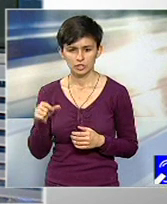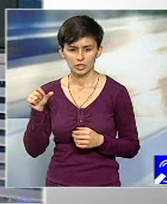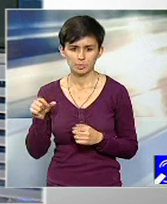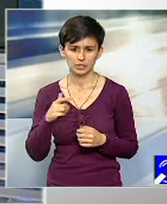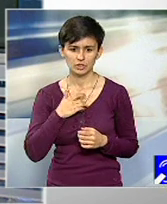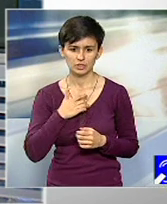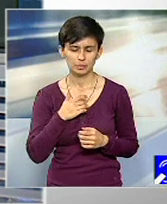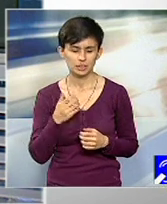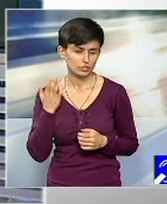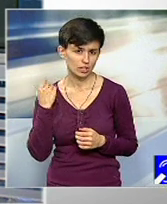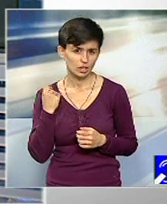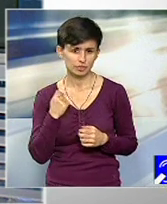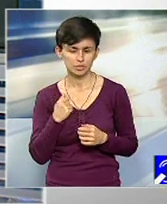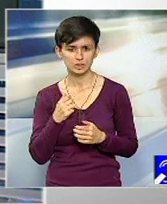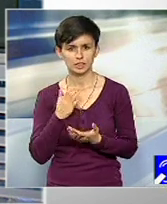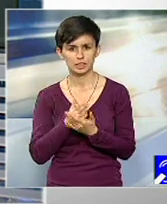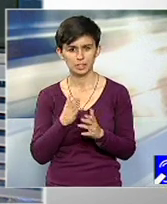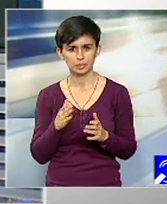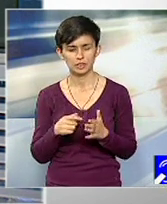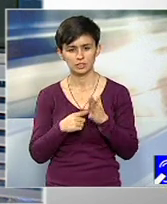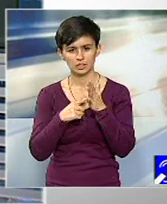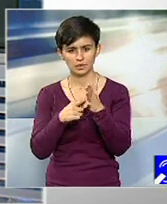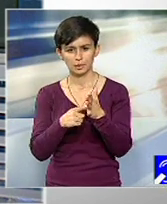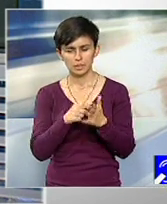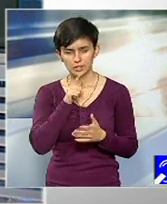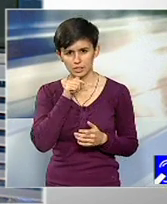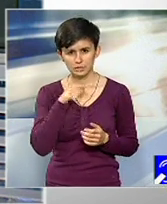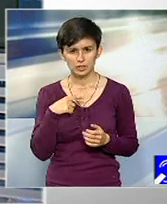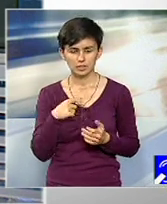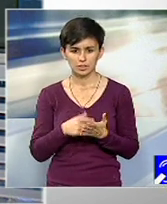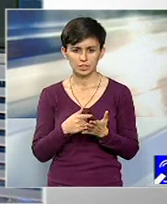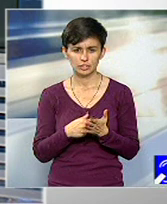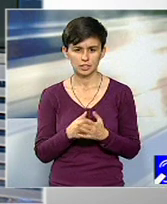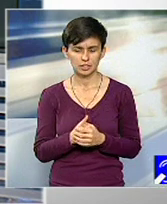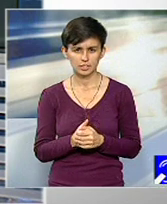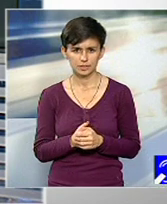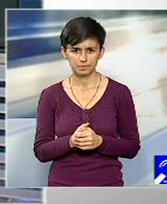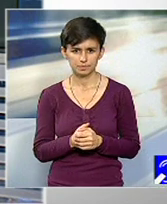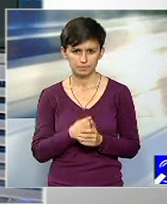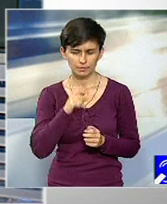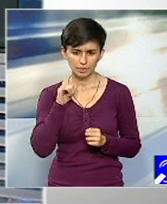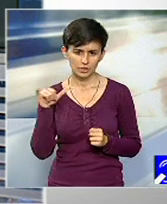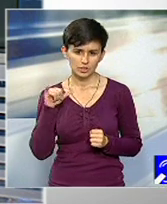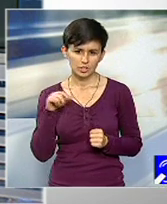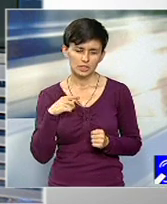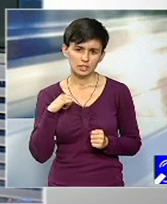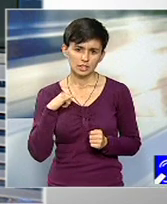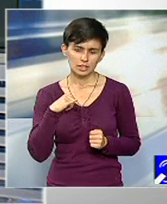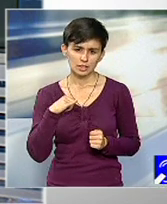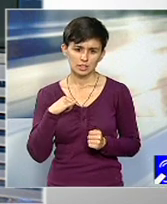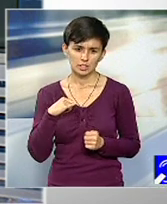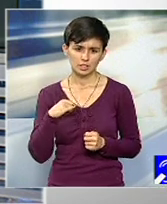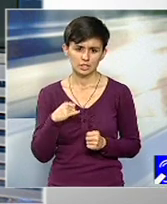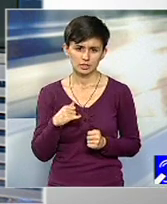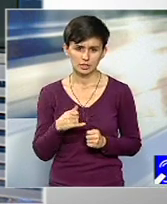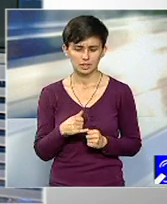și o să ruleze și acesta în unde sunt solicitări în țară. Deci pe cei care sunt interesați, fie din Cluj, fie din afara Cluj,